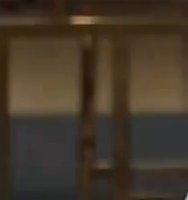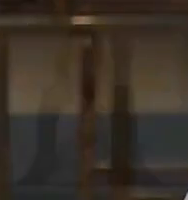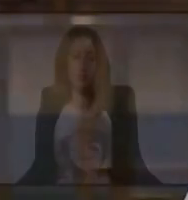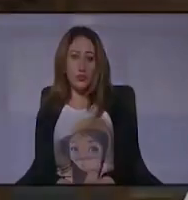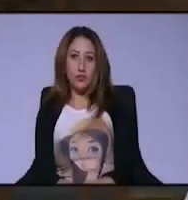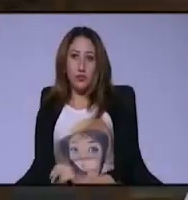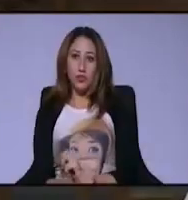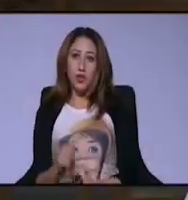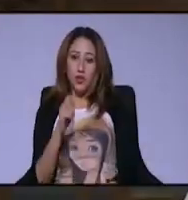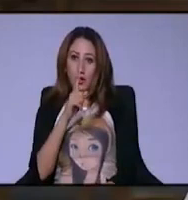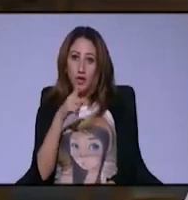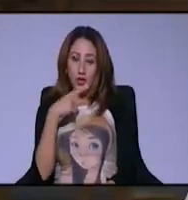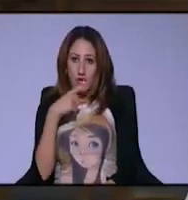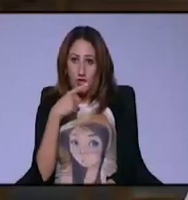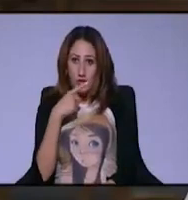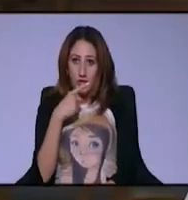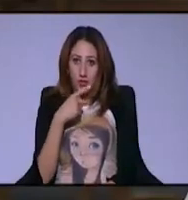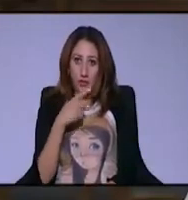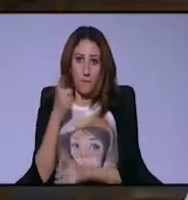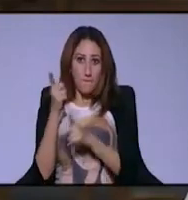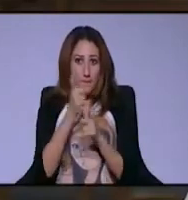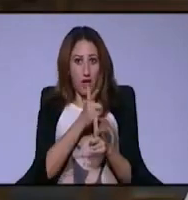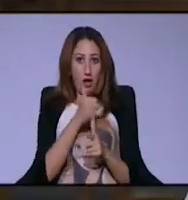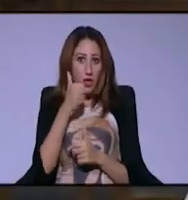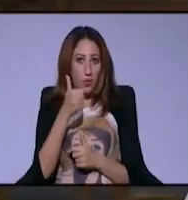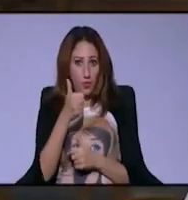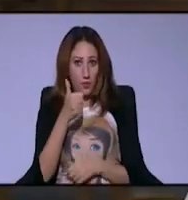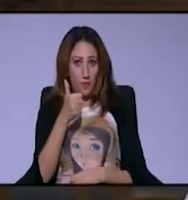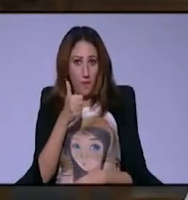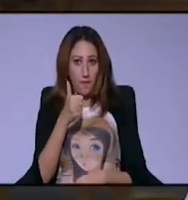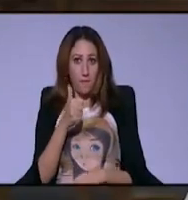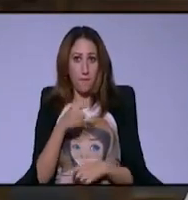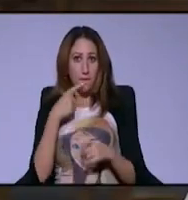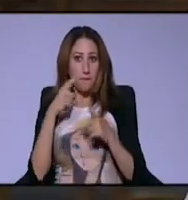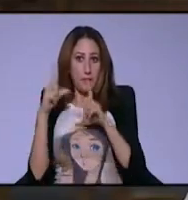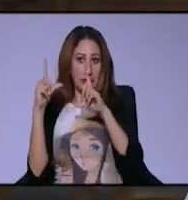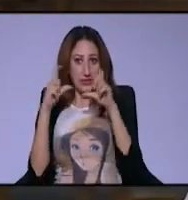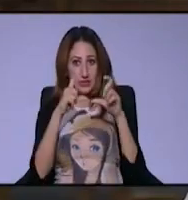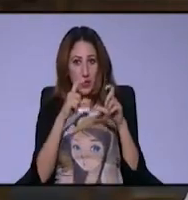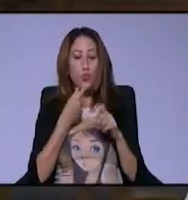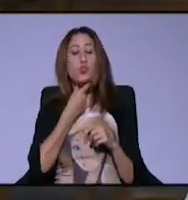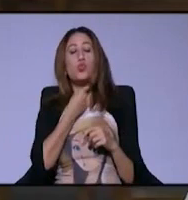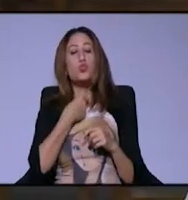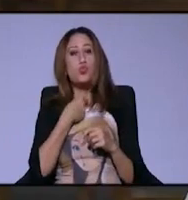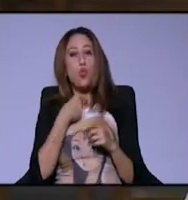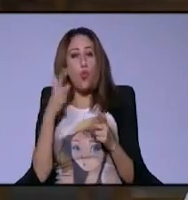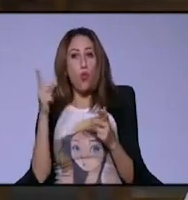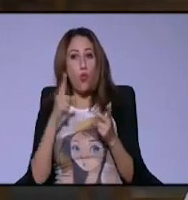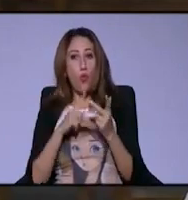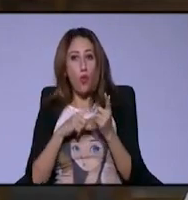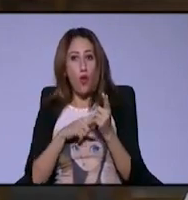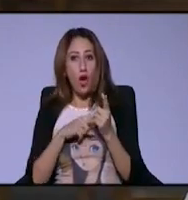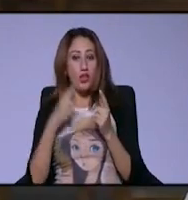الحقيقة أنا عايز أسير جدا بالإخراج، استخدام الجرافيك، التعليق الصوتي، نعم،